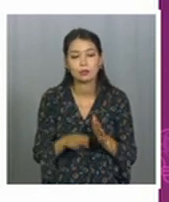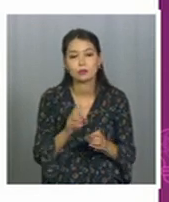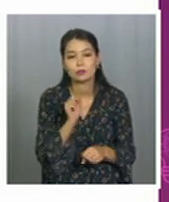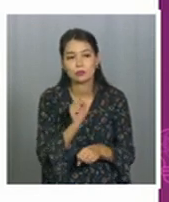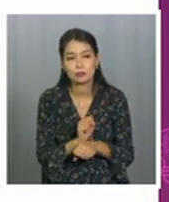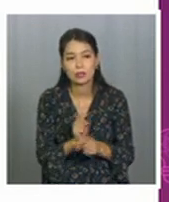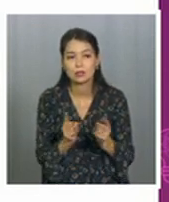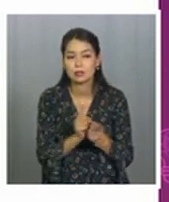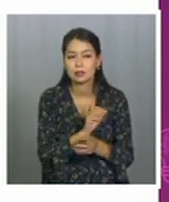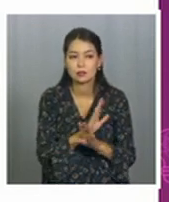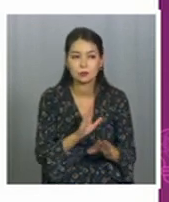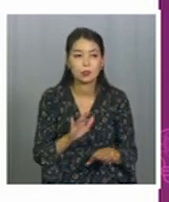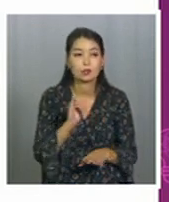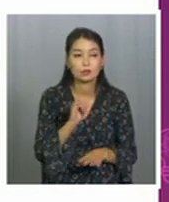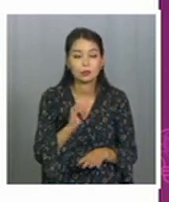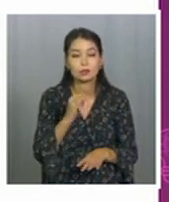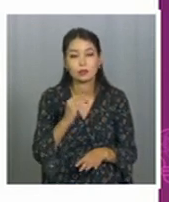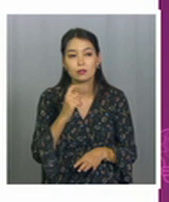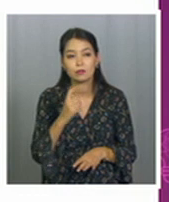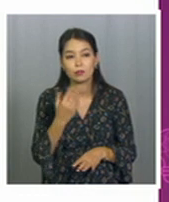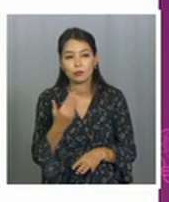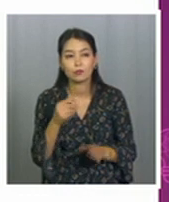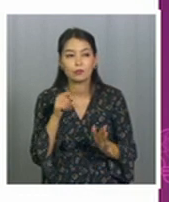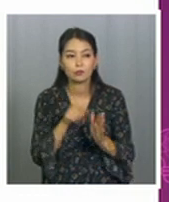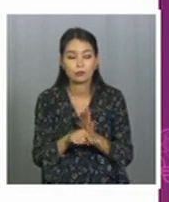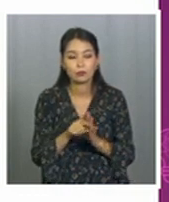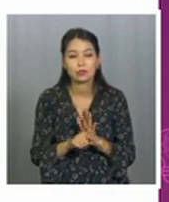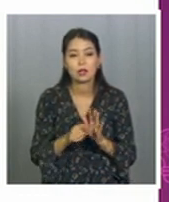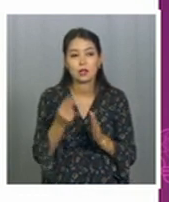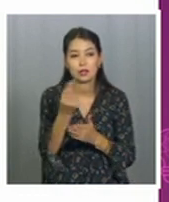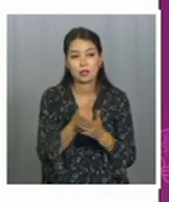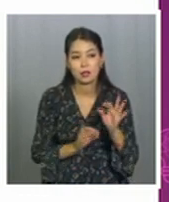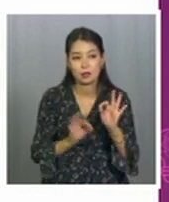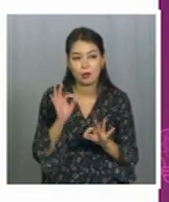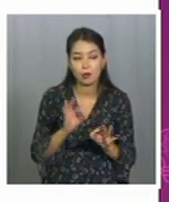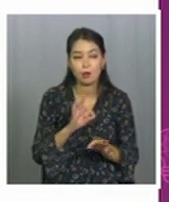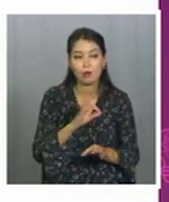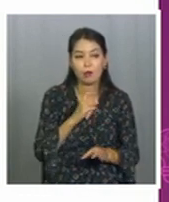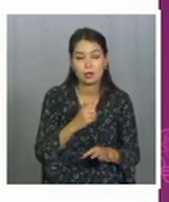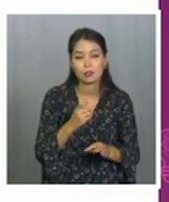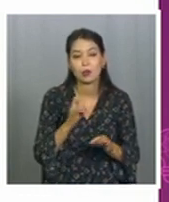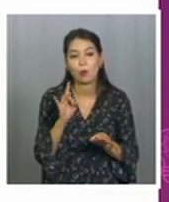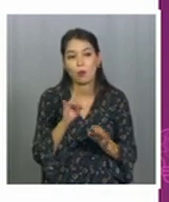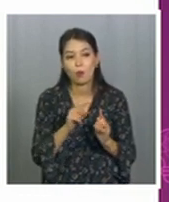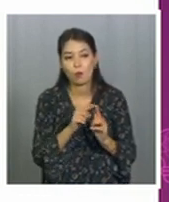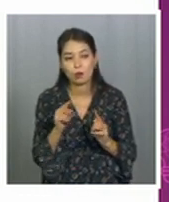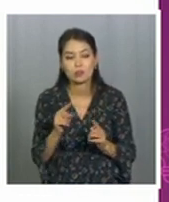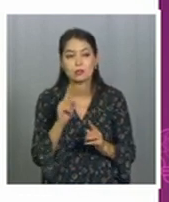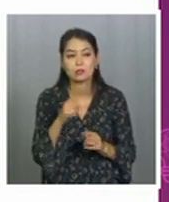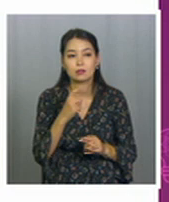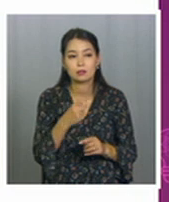– Y-тен X-тен F функциясының графигімен, OX осымен, және X-тен